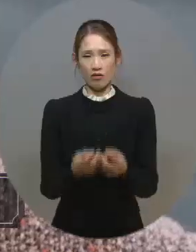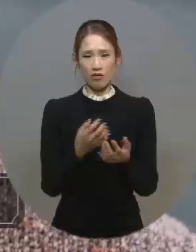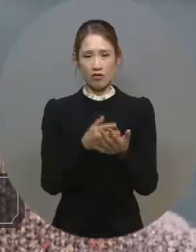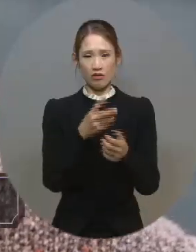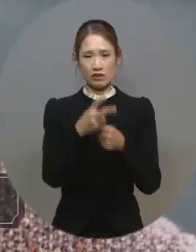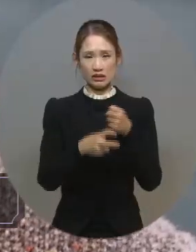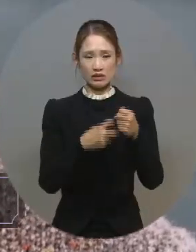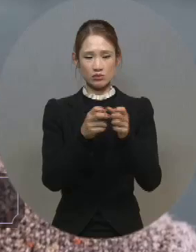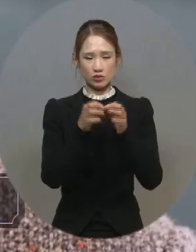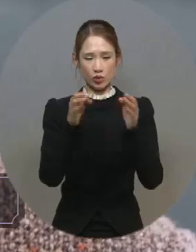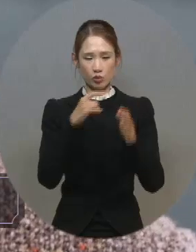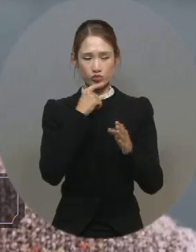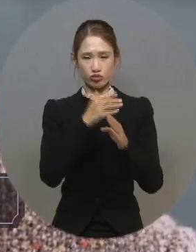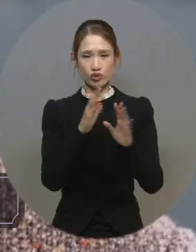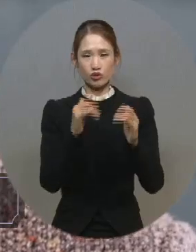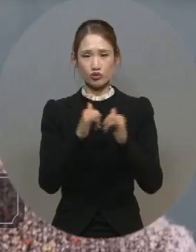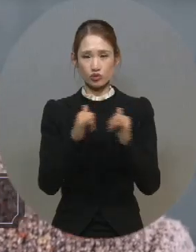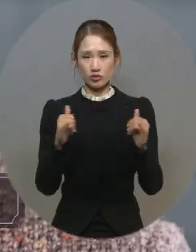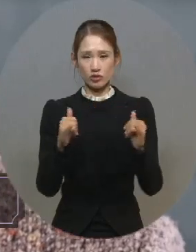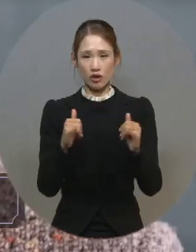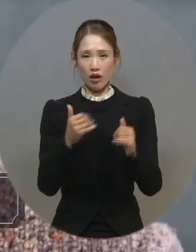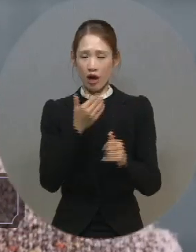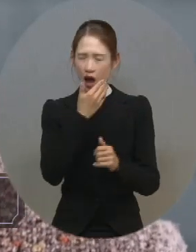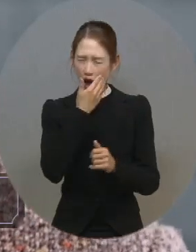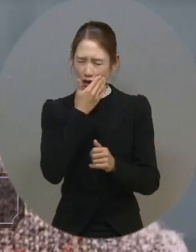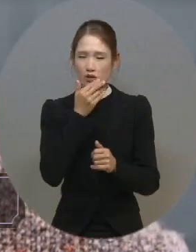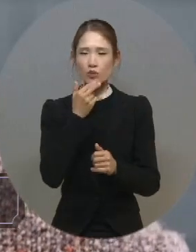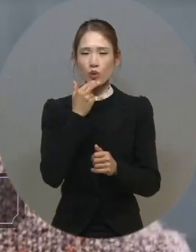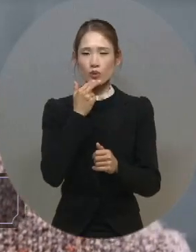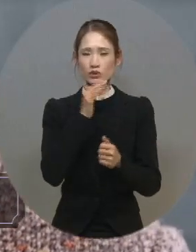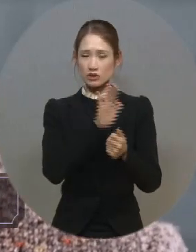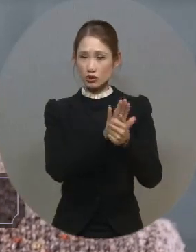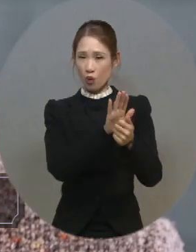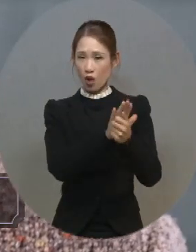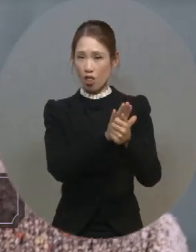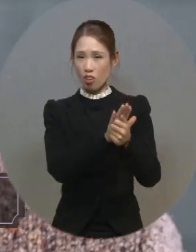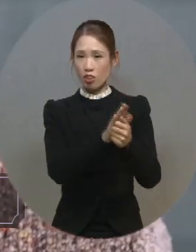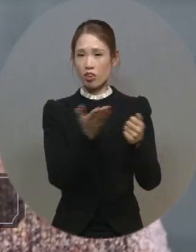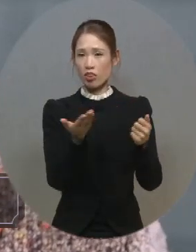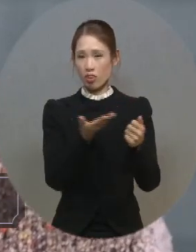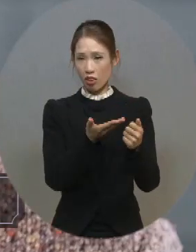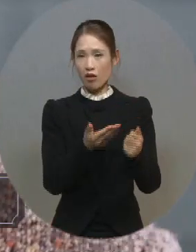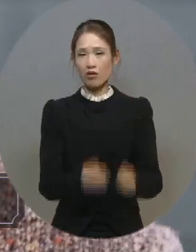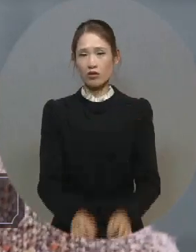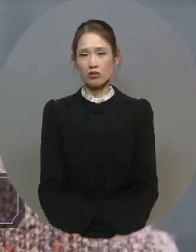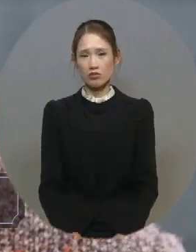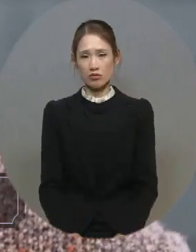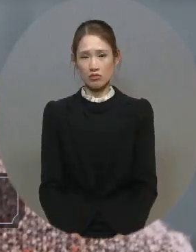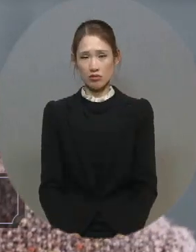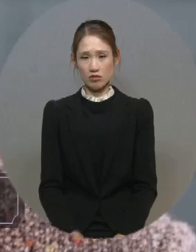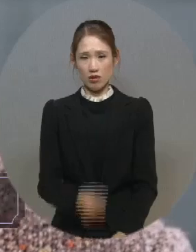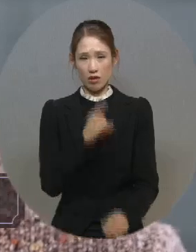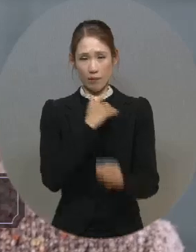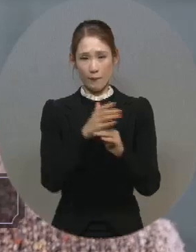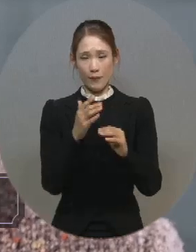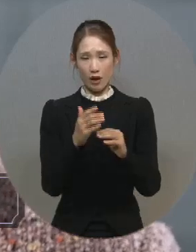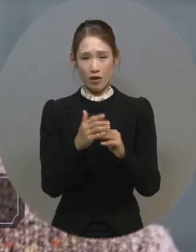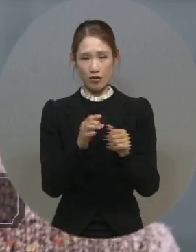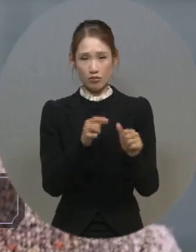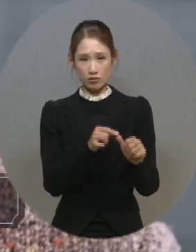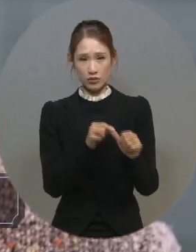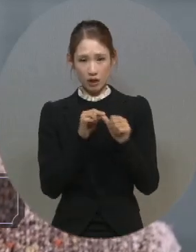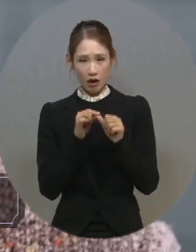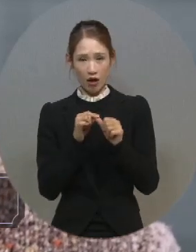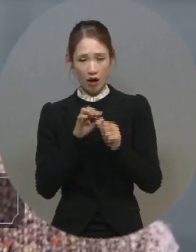동안 북한 주민들을 이렇게 아낌없이 지원해 주셨던 분을 이렇게 방북 인사이신데도 억류를 했다는